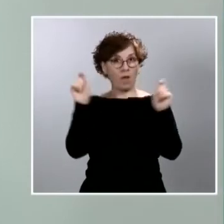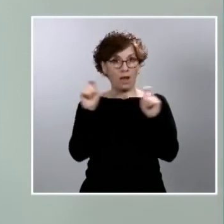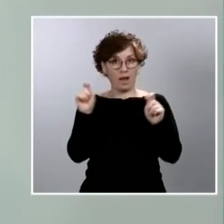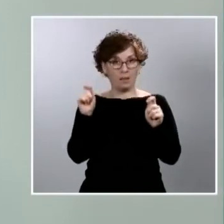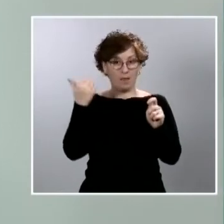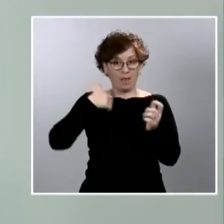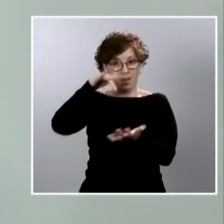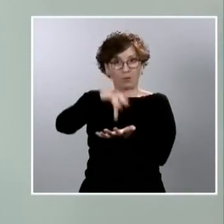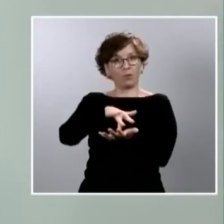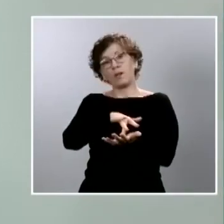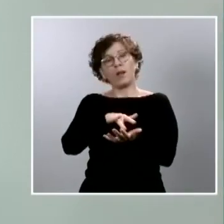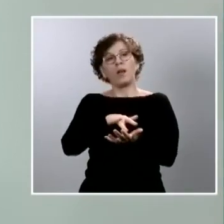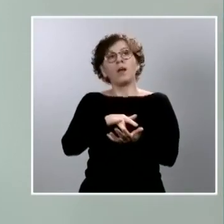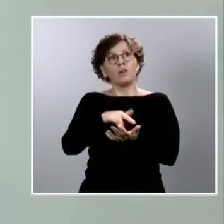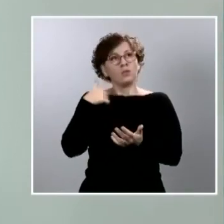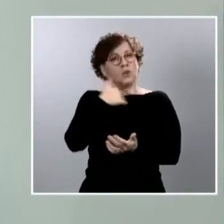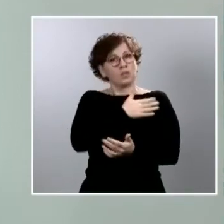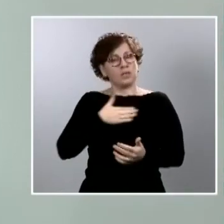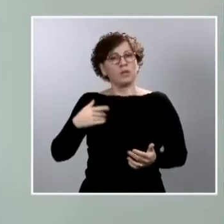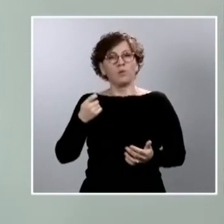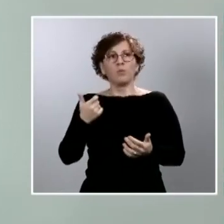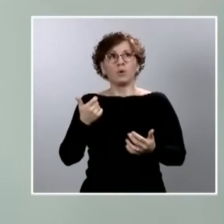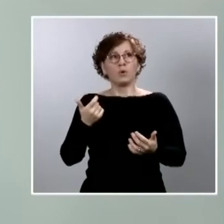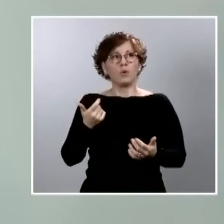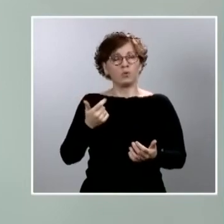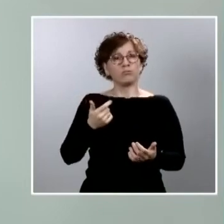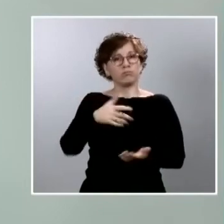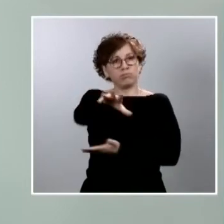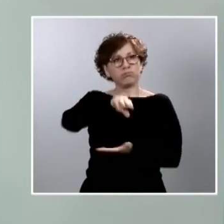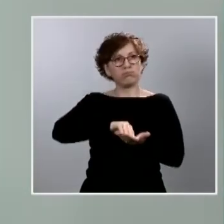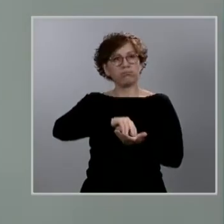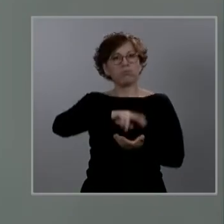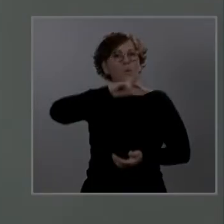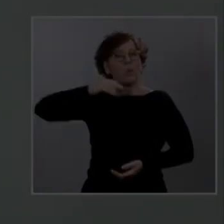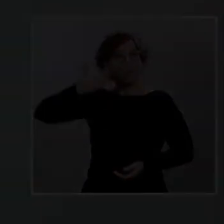agintari zibilak badauz, ez da? Horretarako dauz ministroak, ez dut ulertzen joera.